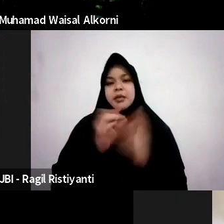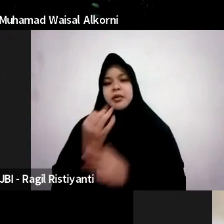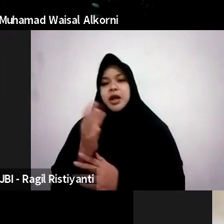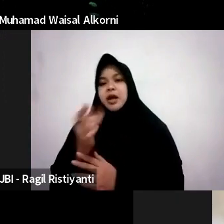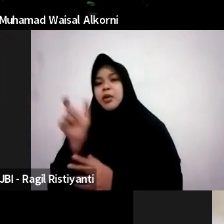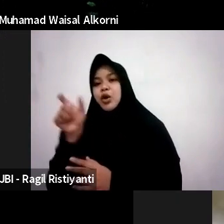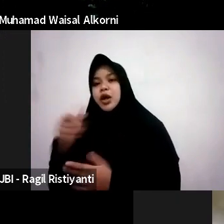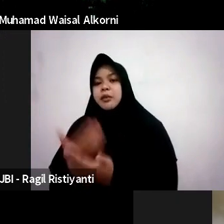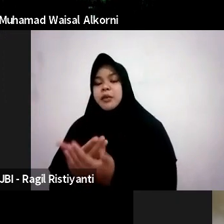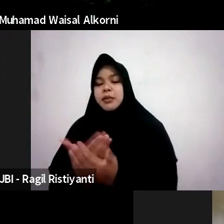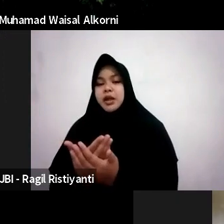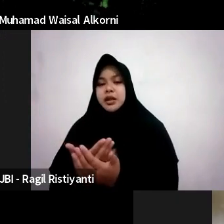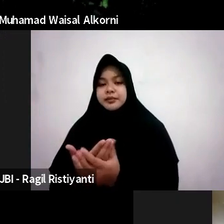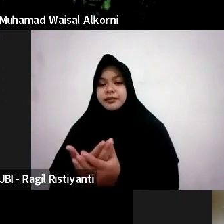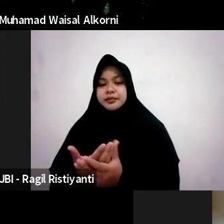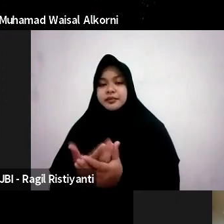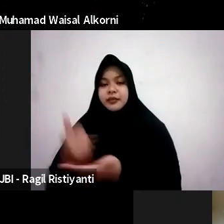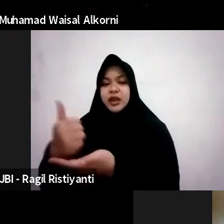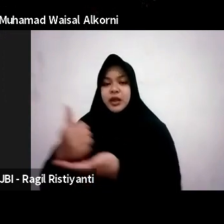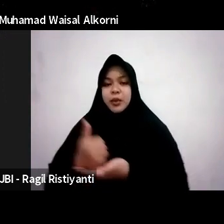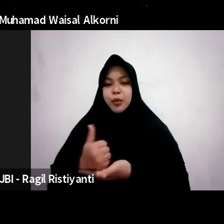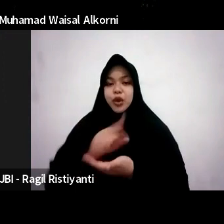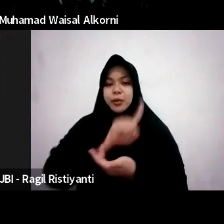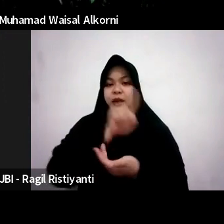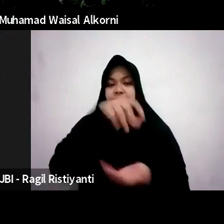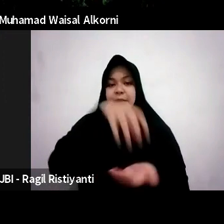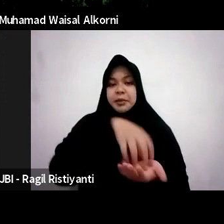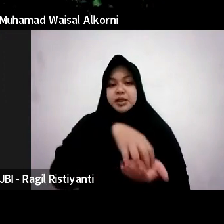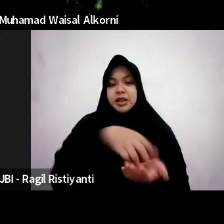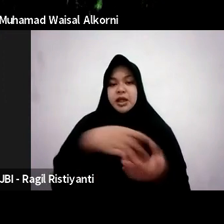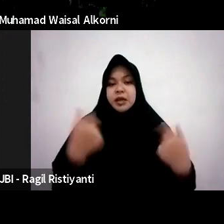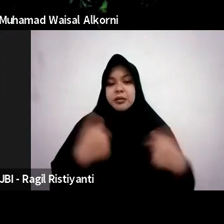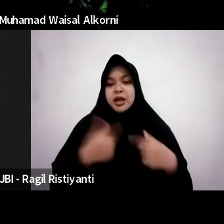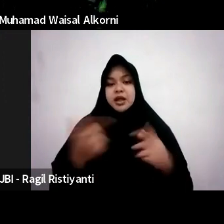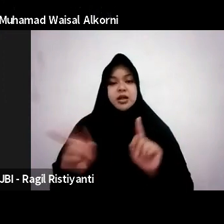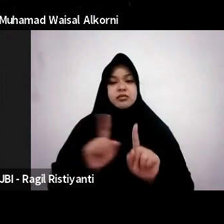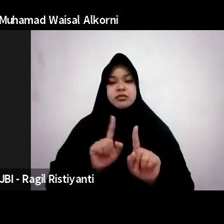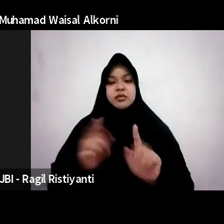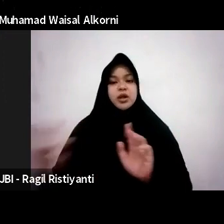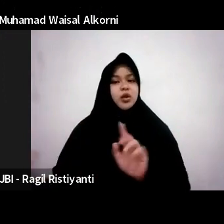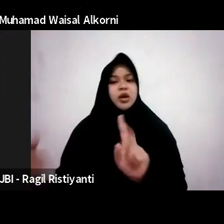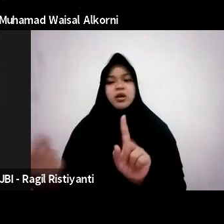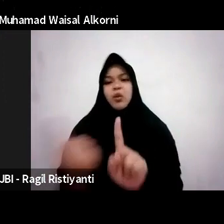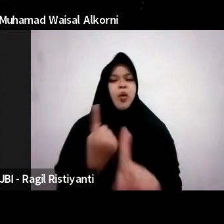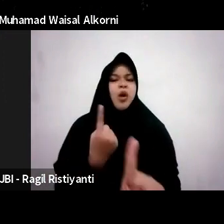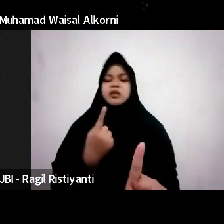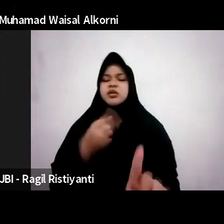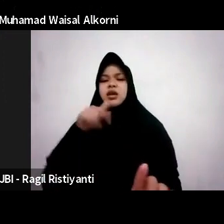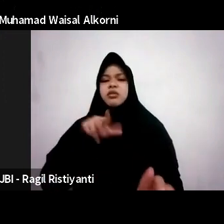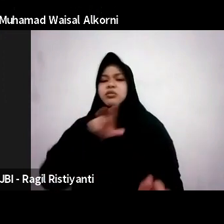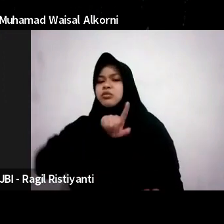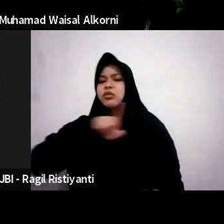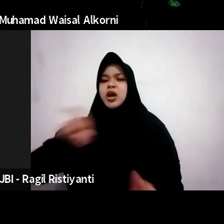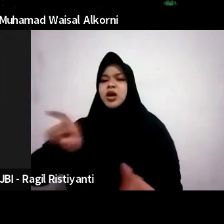minta untuk membantu Hai banyak Posisi saya dimana Mereka cuma lewat aja itu dan ini